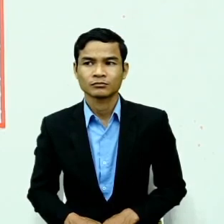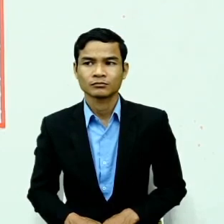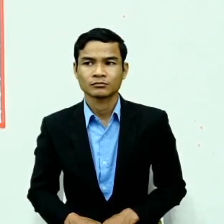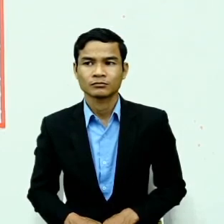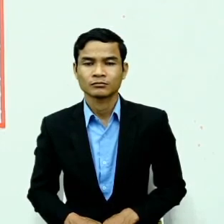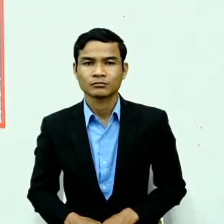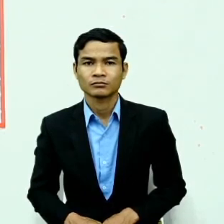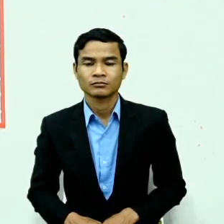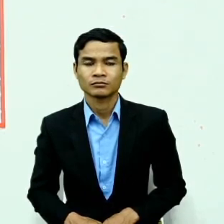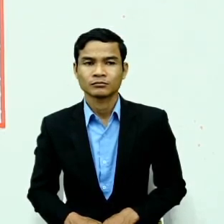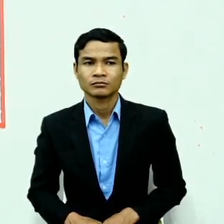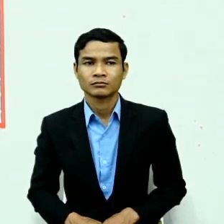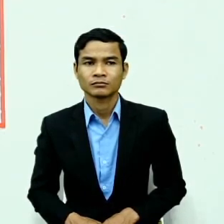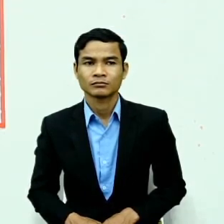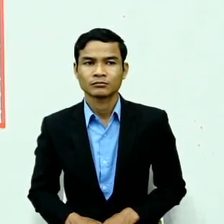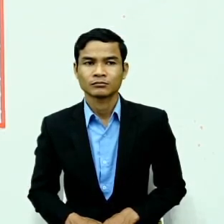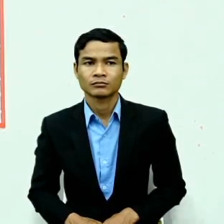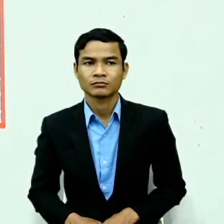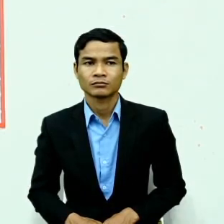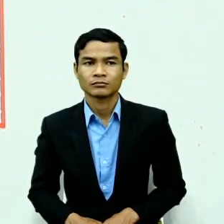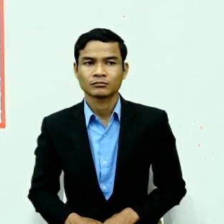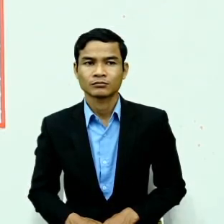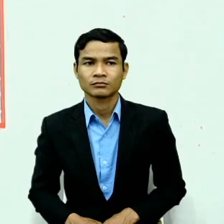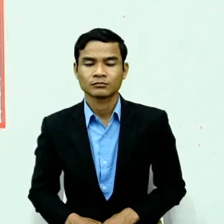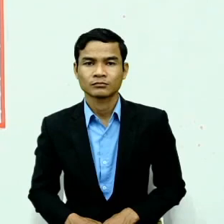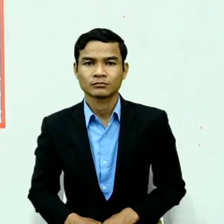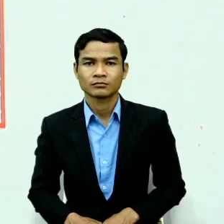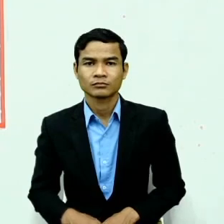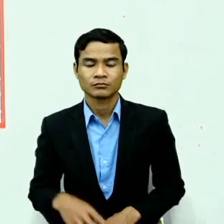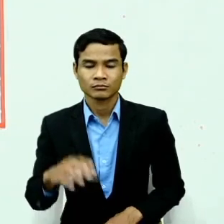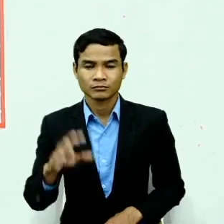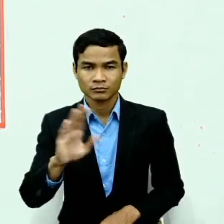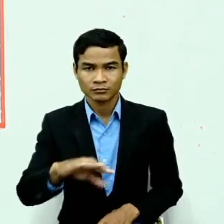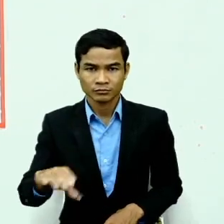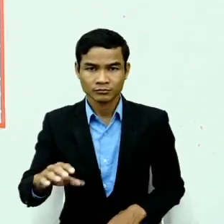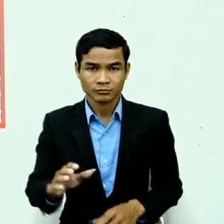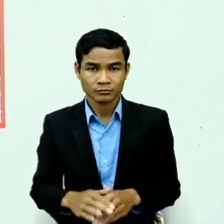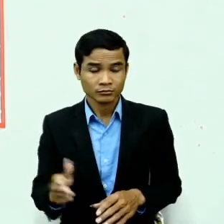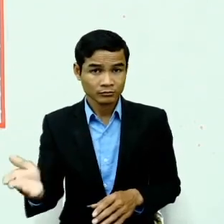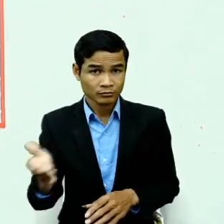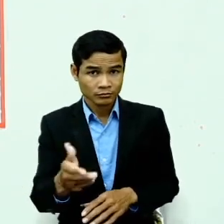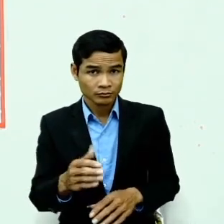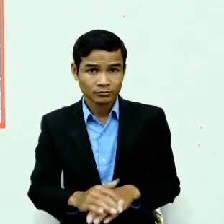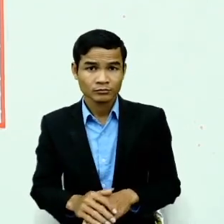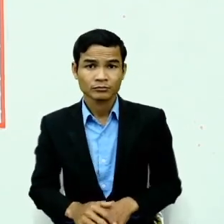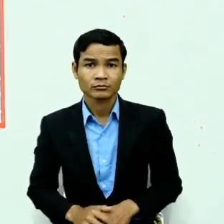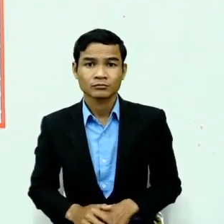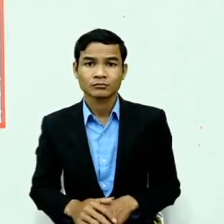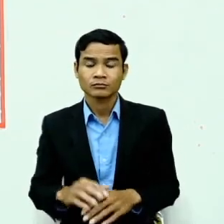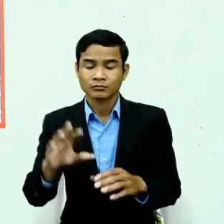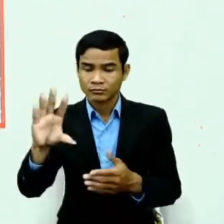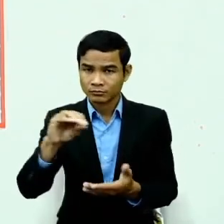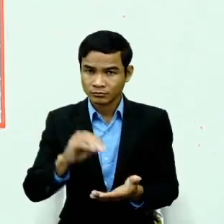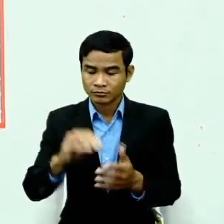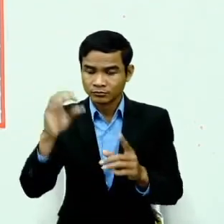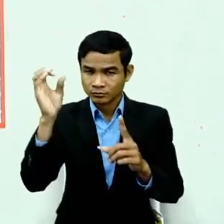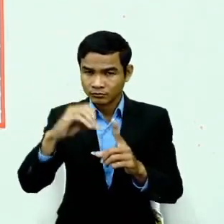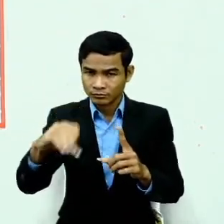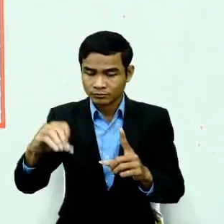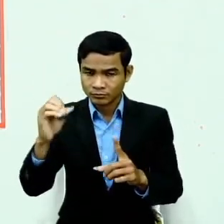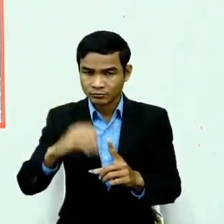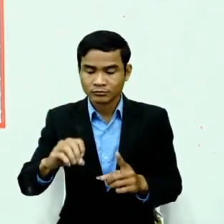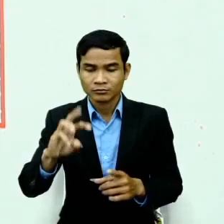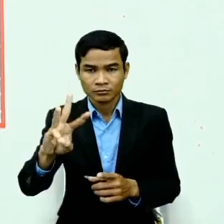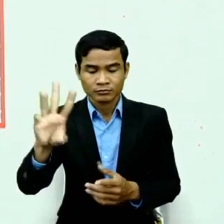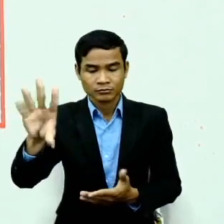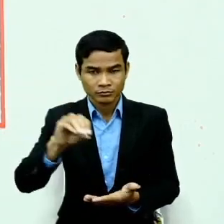chà hai con thằng ạc ní chà con ai chấm lòng lập ba chả lập ba tiếng